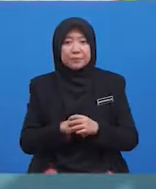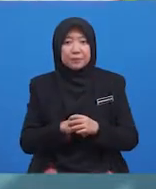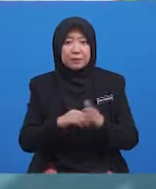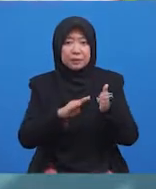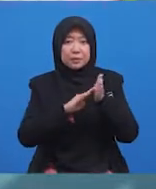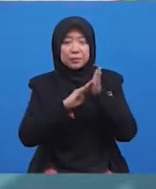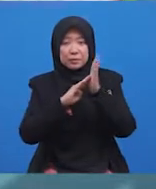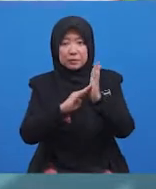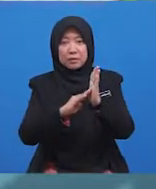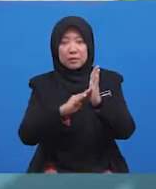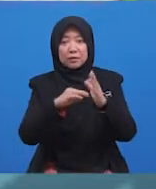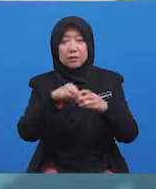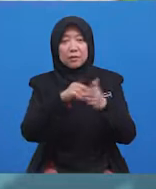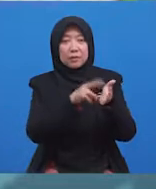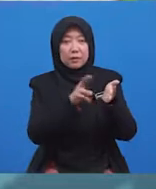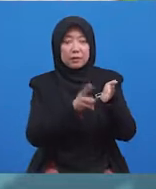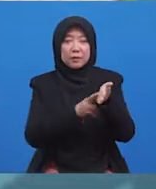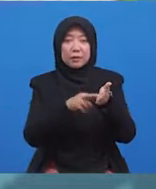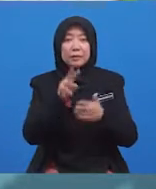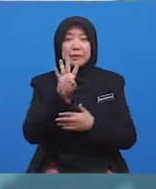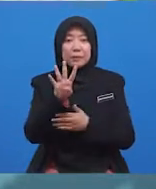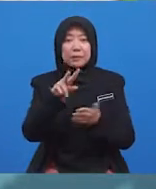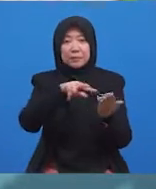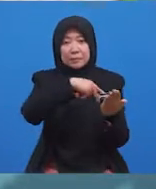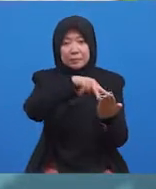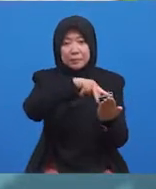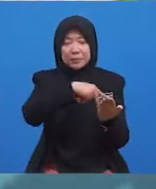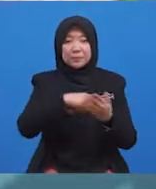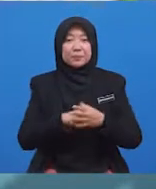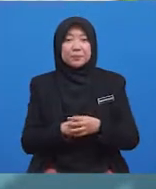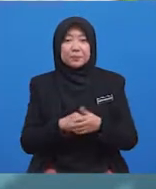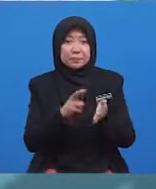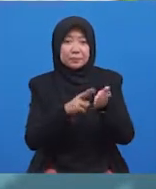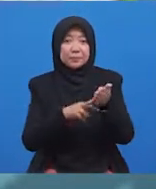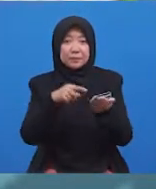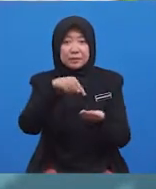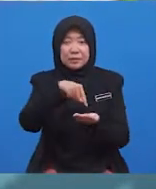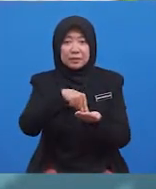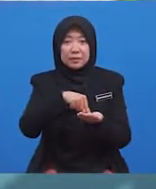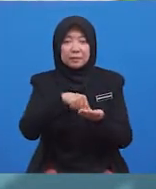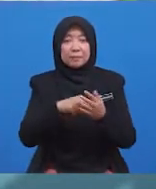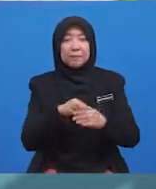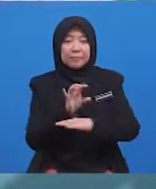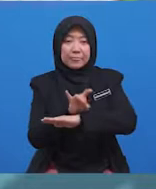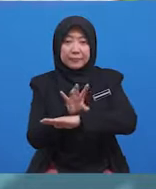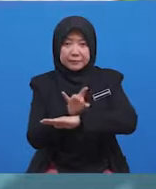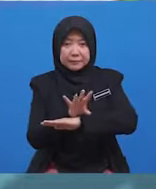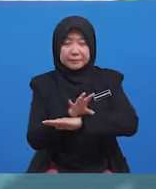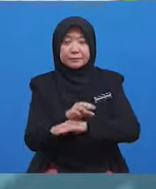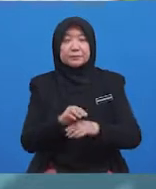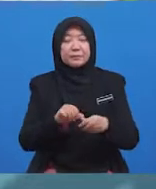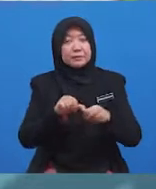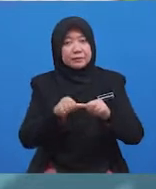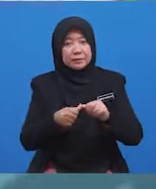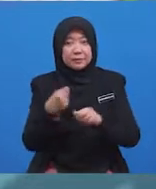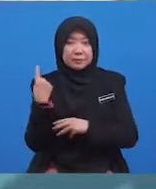dibuktikan pada rangkap keempat pantun. Dalam rangkap ini, penulis menasihati kita agar